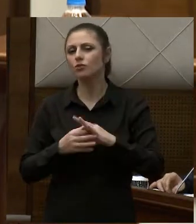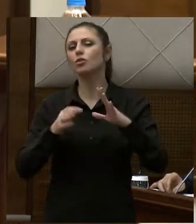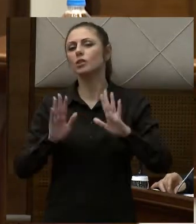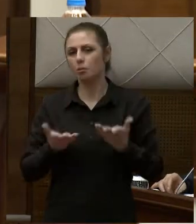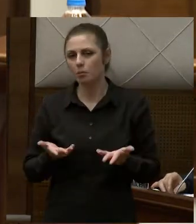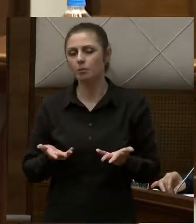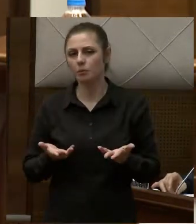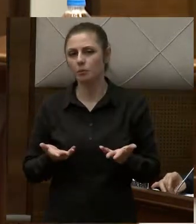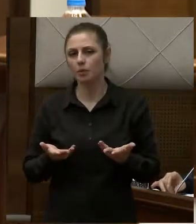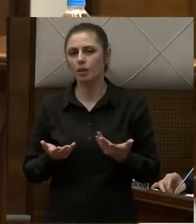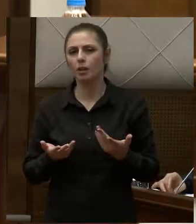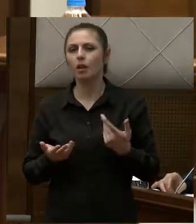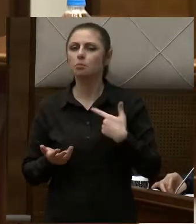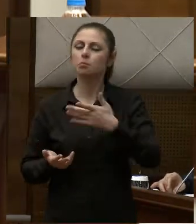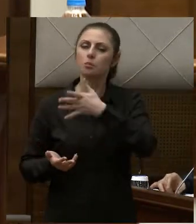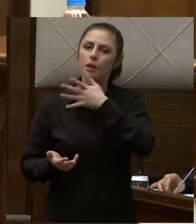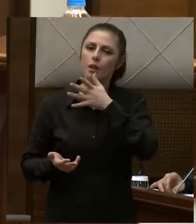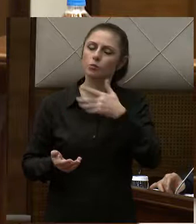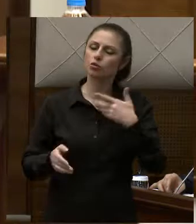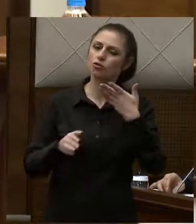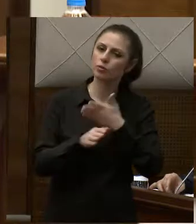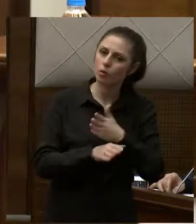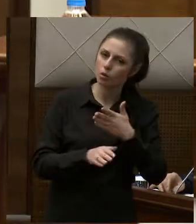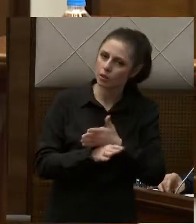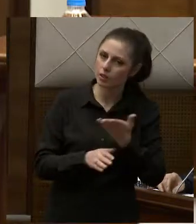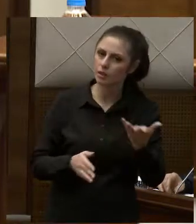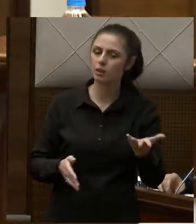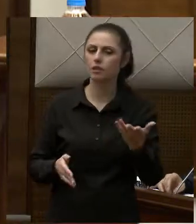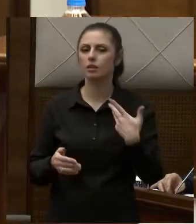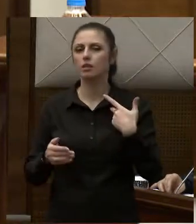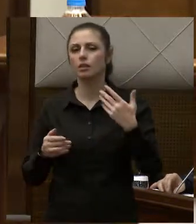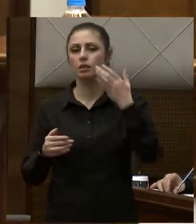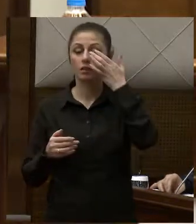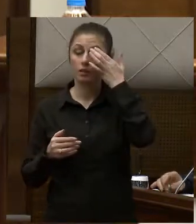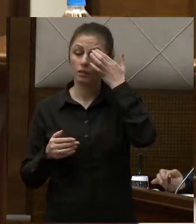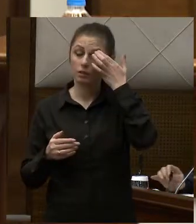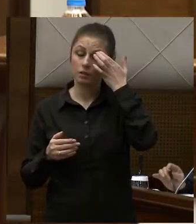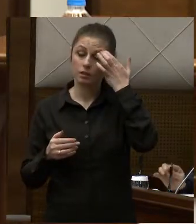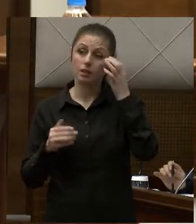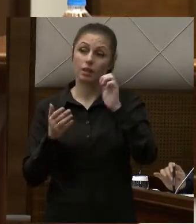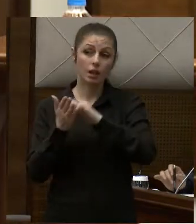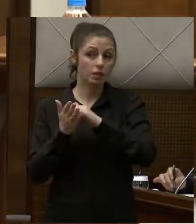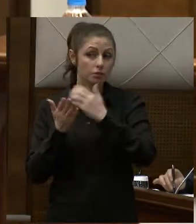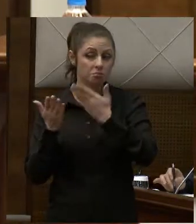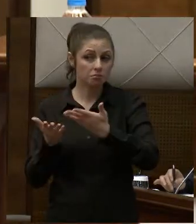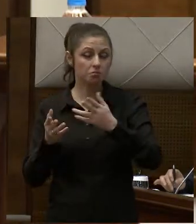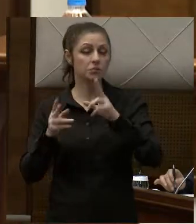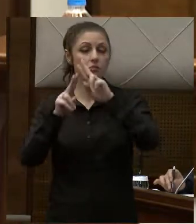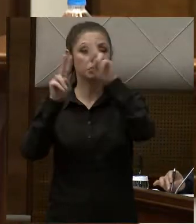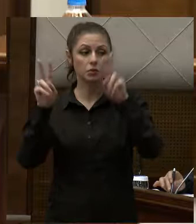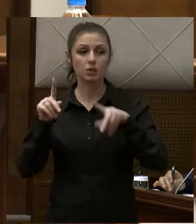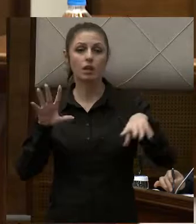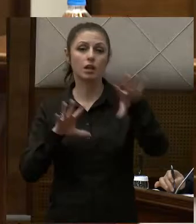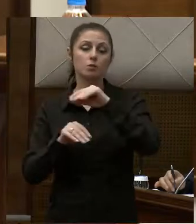Ama bildiğimiz doğruları kamuoyunda, uluslararası kamuoyunda dile getirmekte fayda var.